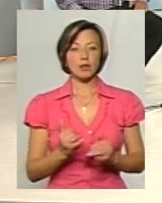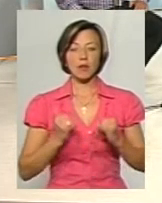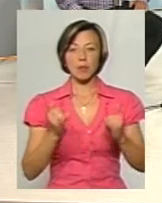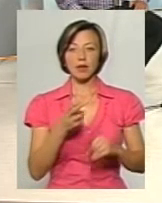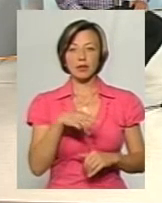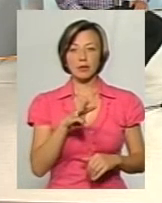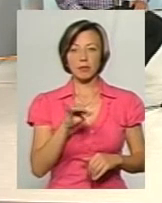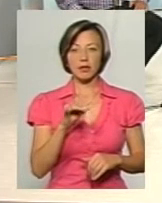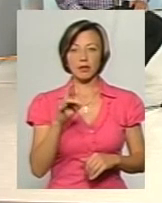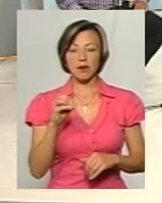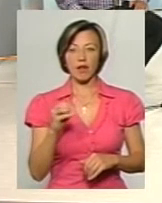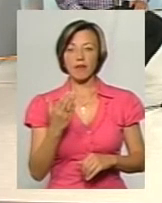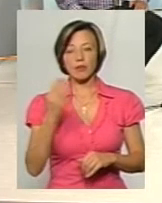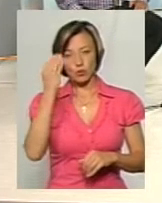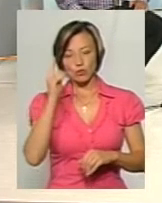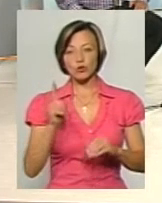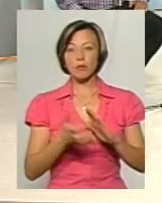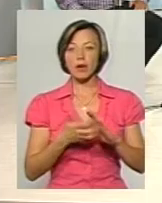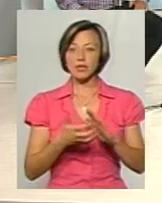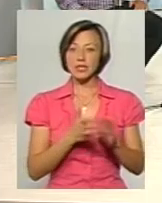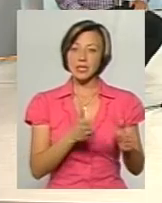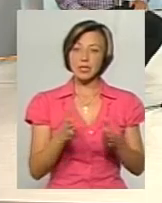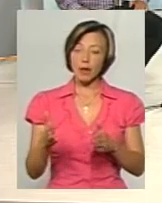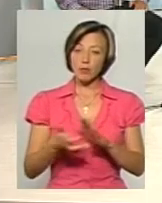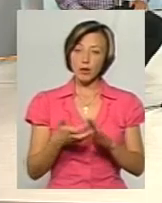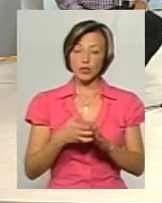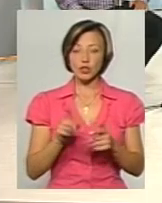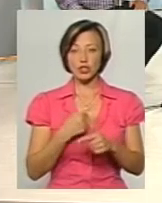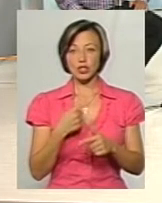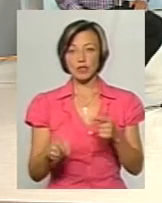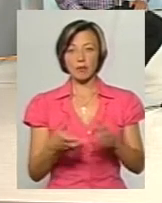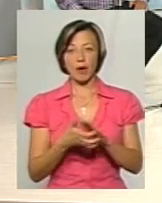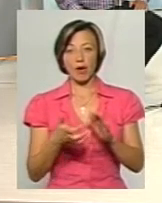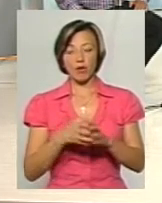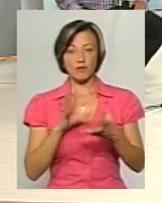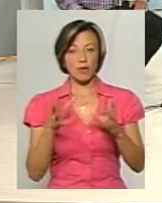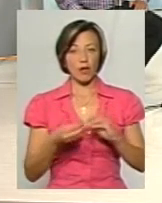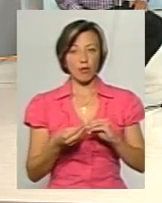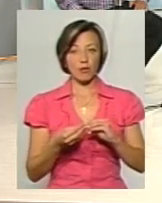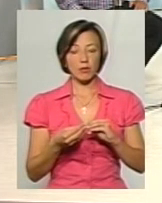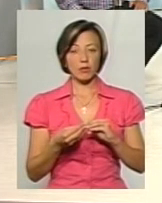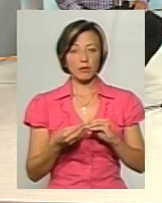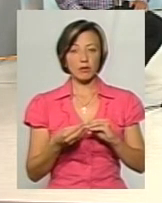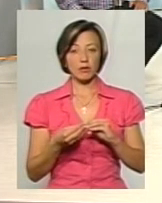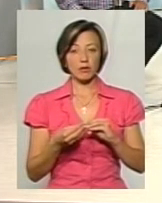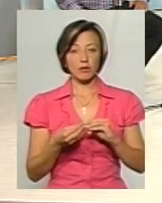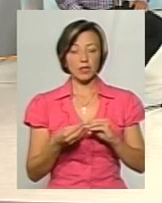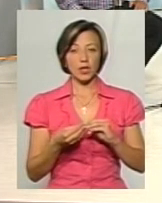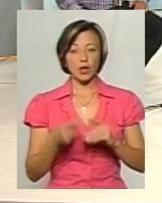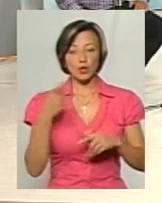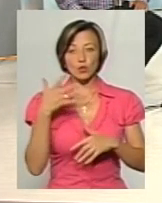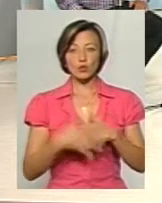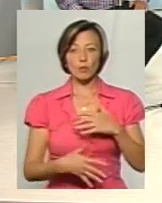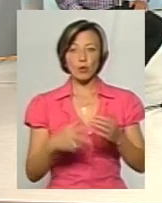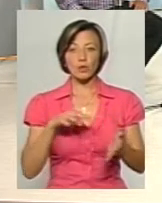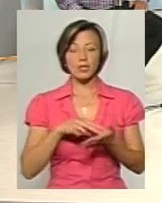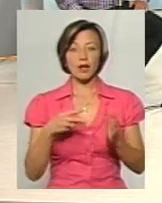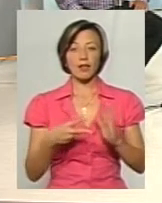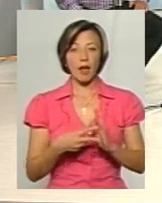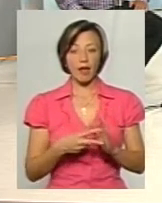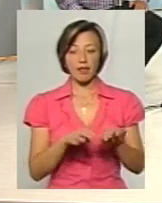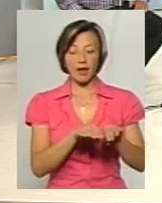Дмитре, на вашу думку, чого бракує? Системності бракує? Чи бракує взагалом тієї зрозумілої